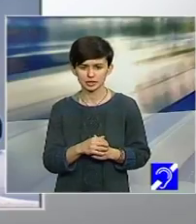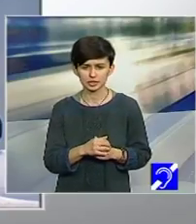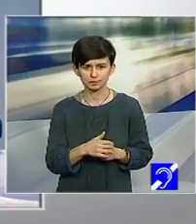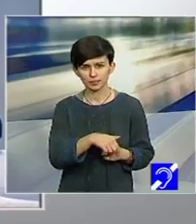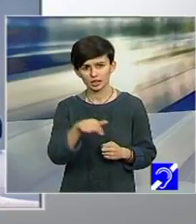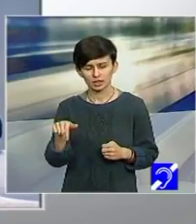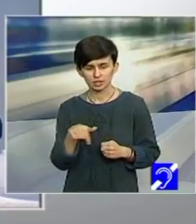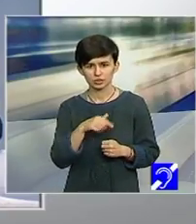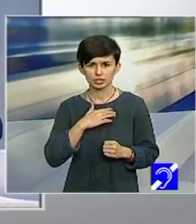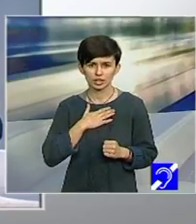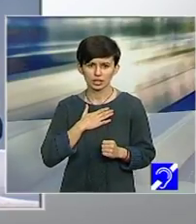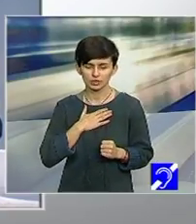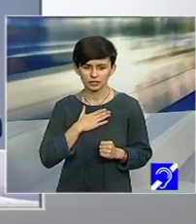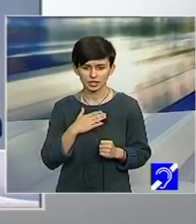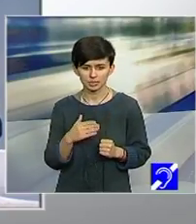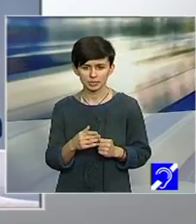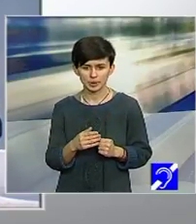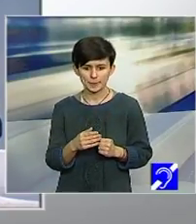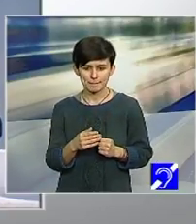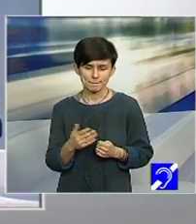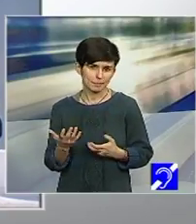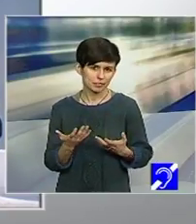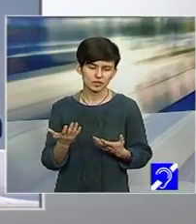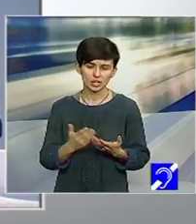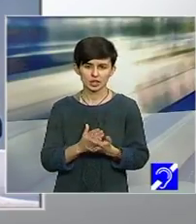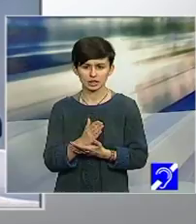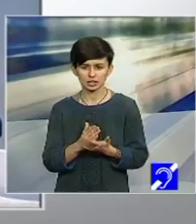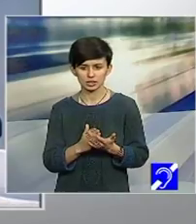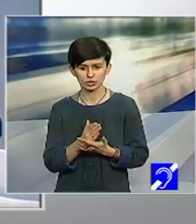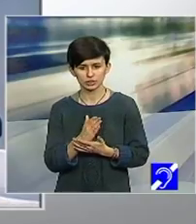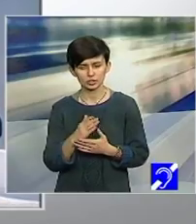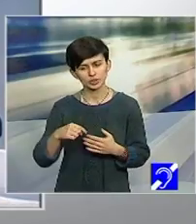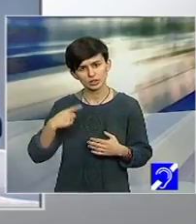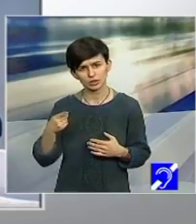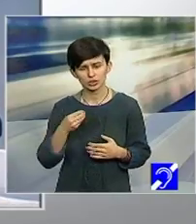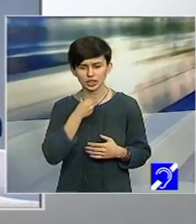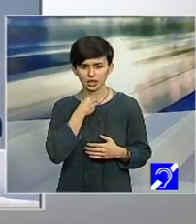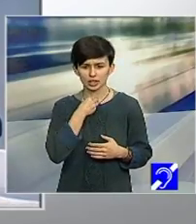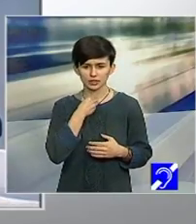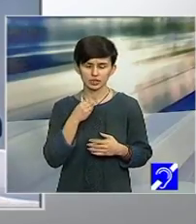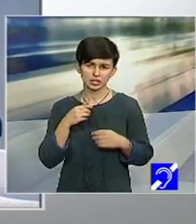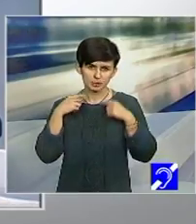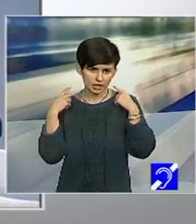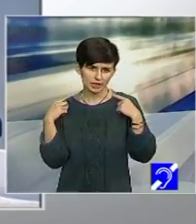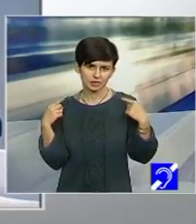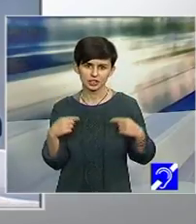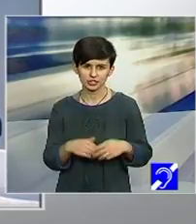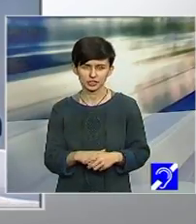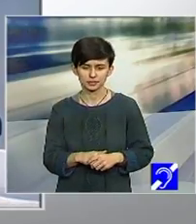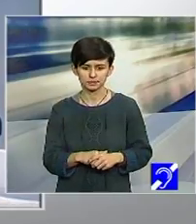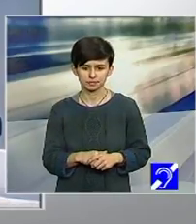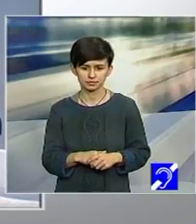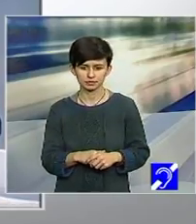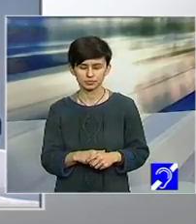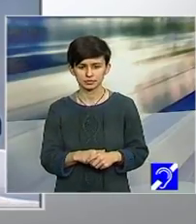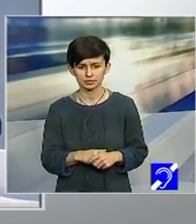care merge dincolo de victimele evreiești. Am spus acest lucru pentru că atunci